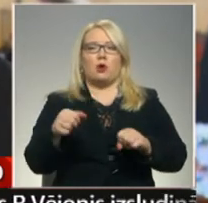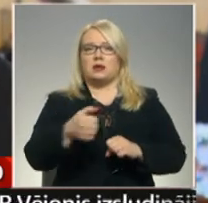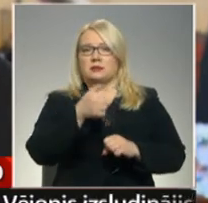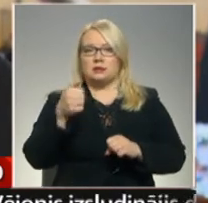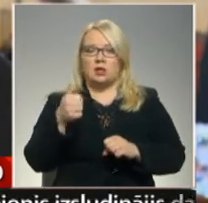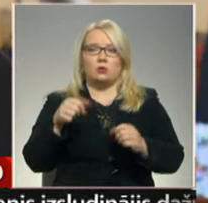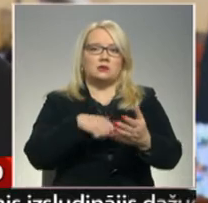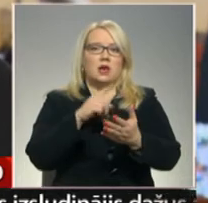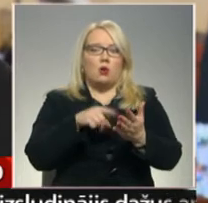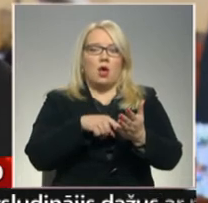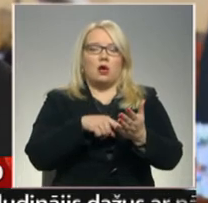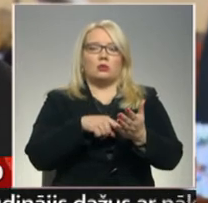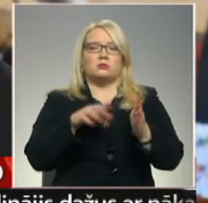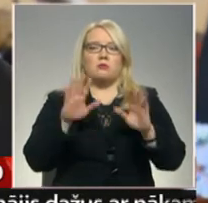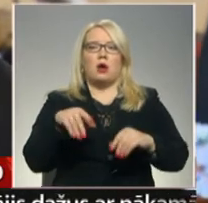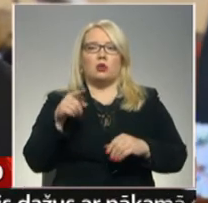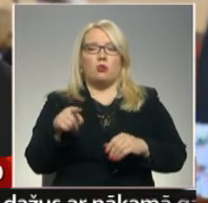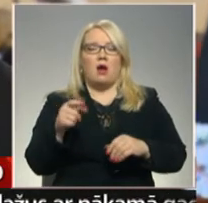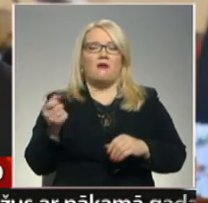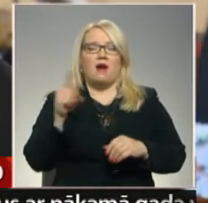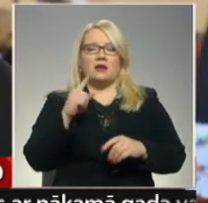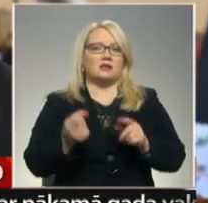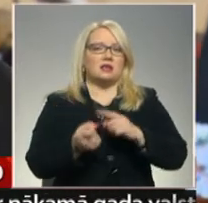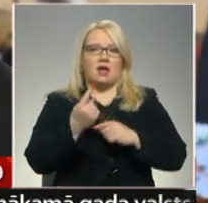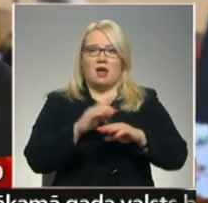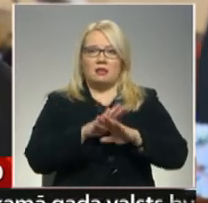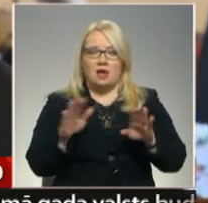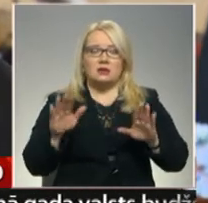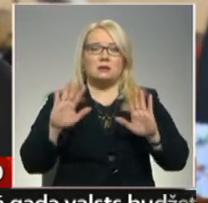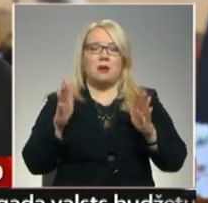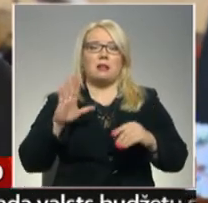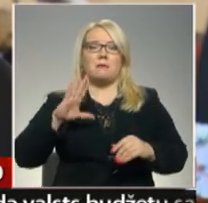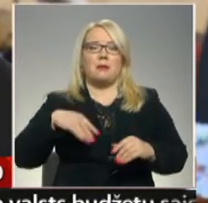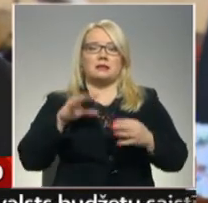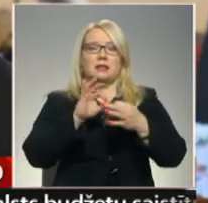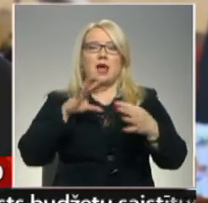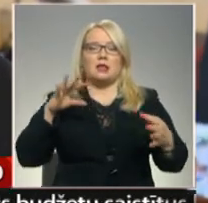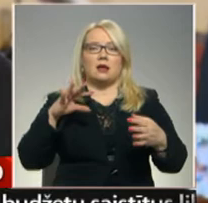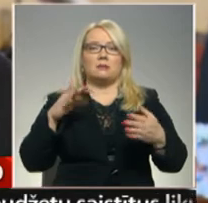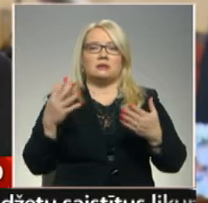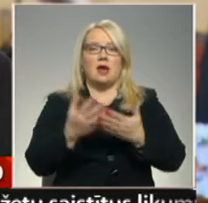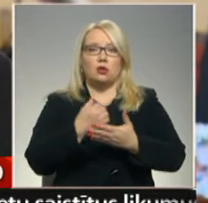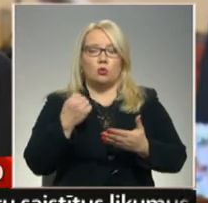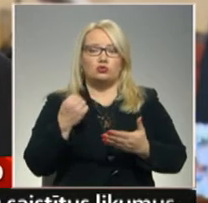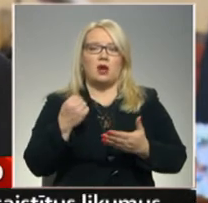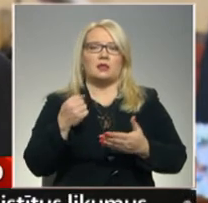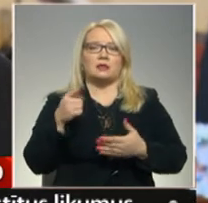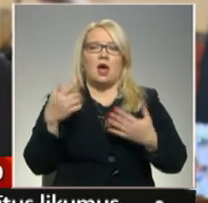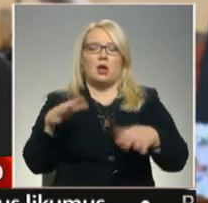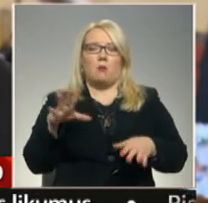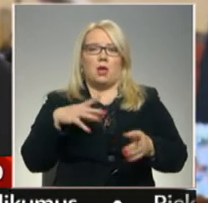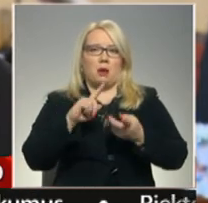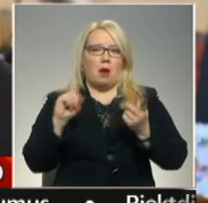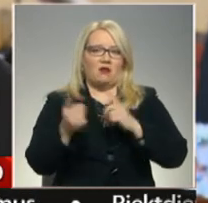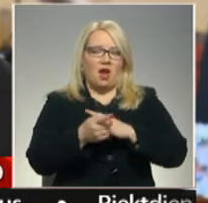teiksim, jautājums par to vairs neizraisējās, ja, bet savukārt jau pēc neatkarības atgūšanas ja, tā jau bija